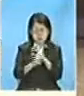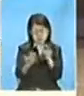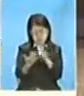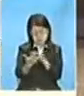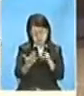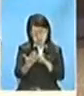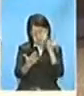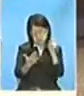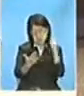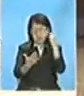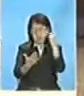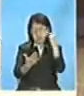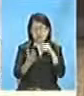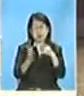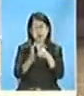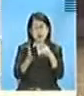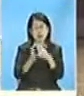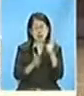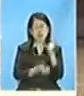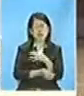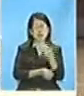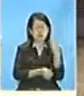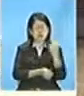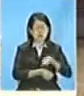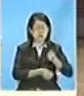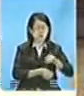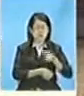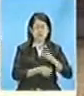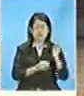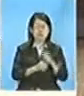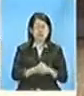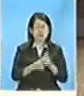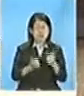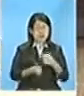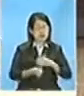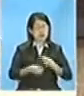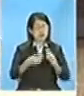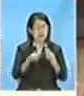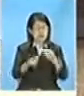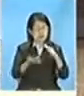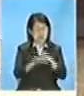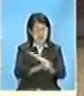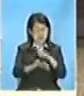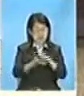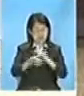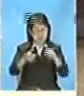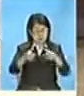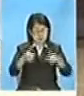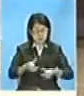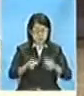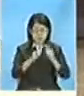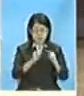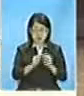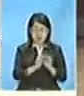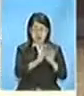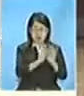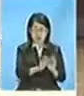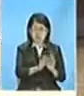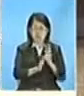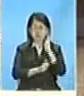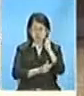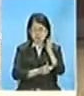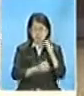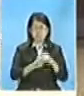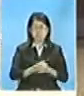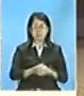ากกว่าที่เป็นอยู่ในปัจจุบันทั้งนี้เพื่อให้เอกสารดังกล่าวสามารถใช้เป็นเครื่องมือสำหรับเพื่อนสม